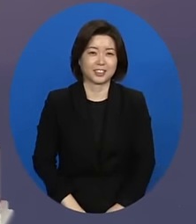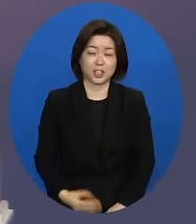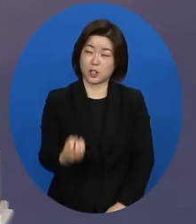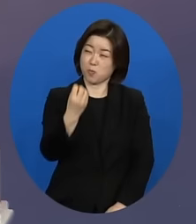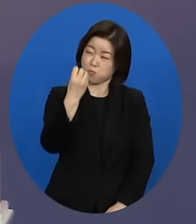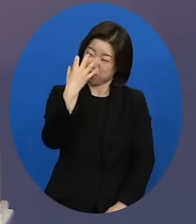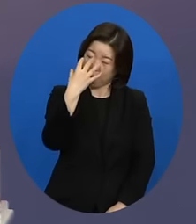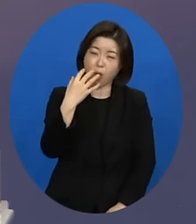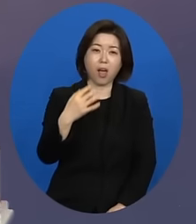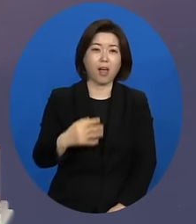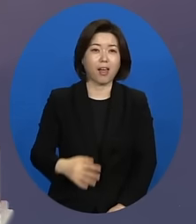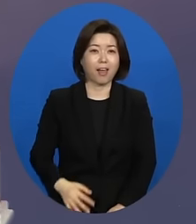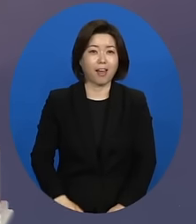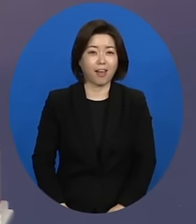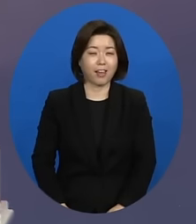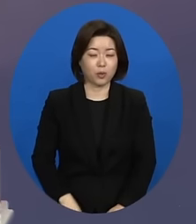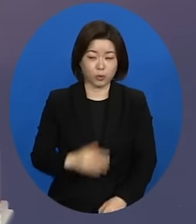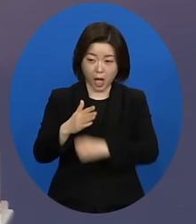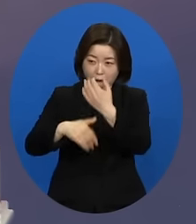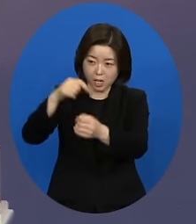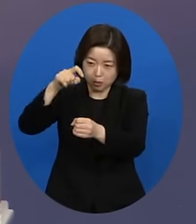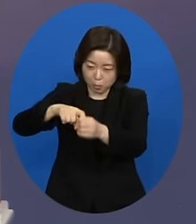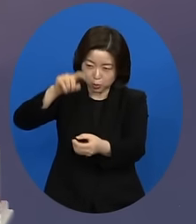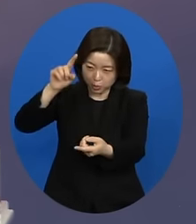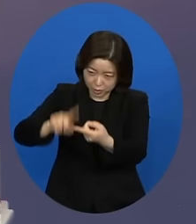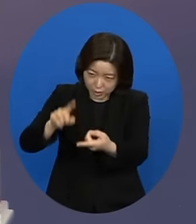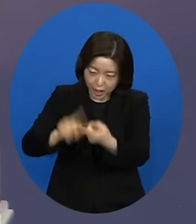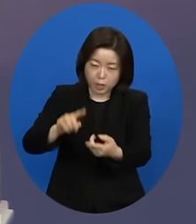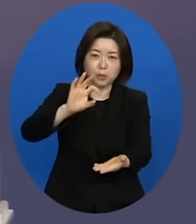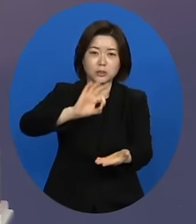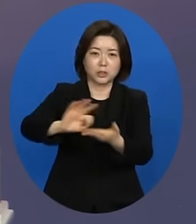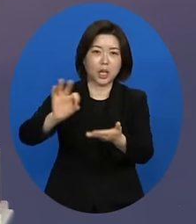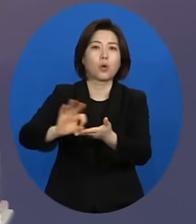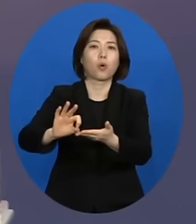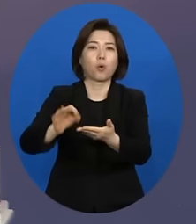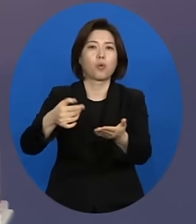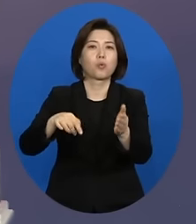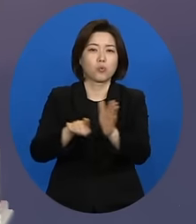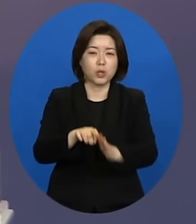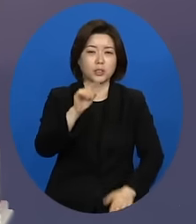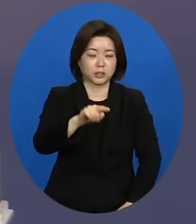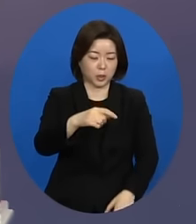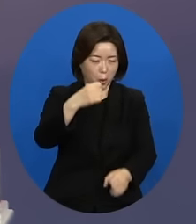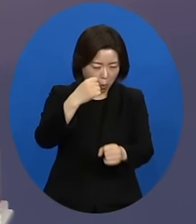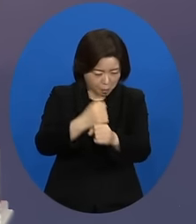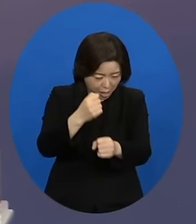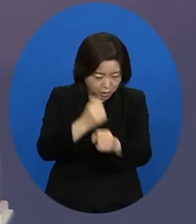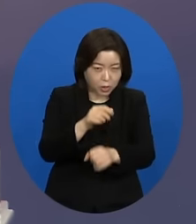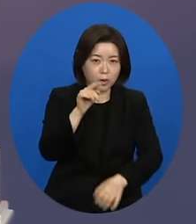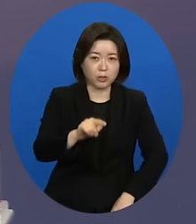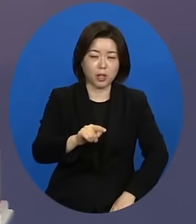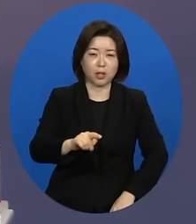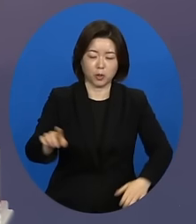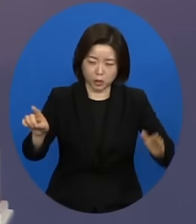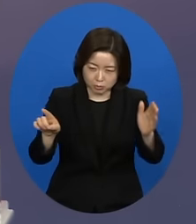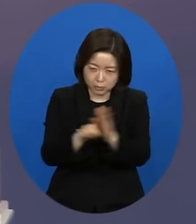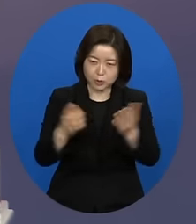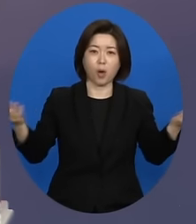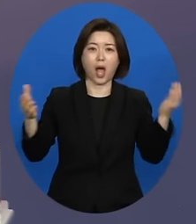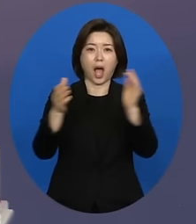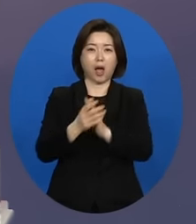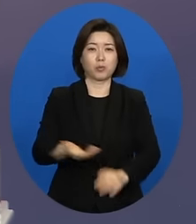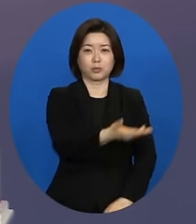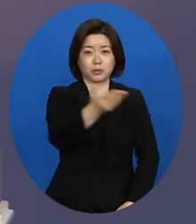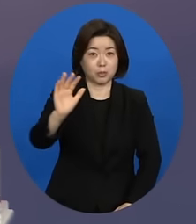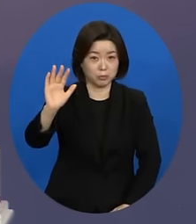못생긴 것도 하나님의 목적대로 쓰기 위하여 그렇게 만드셨음을 믿고 아멘으로 받는